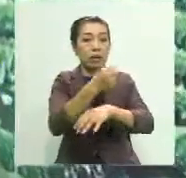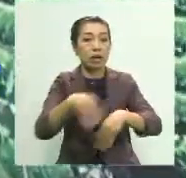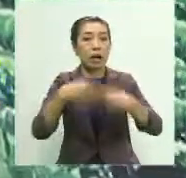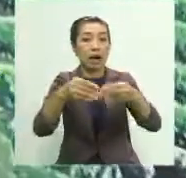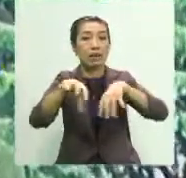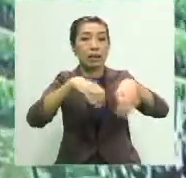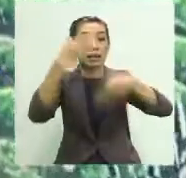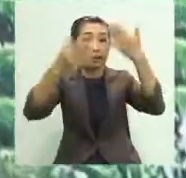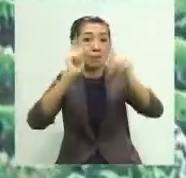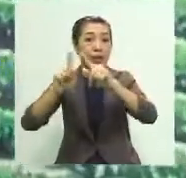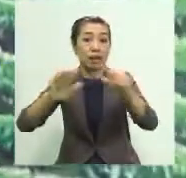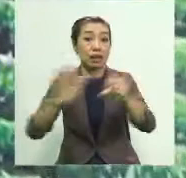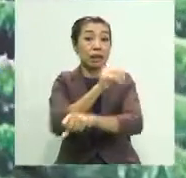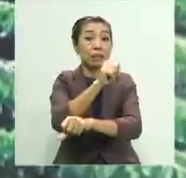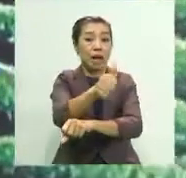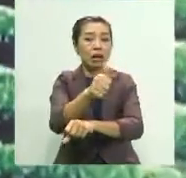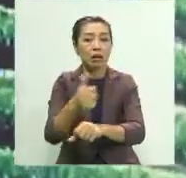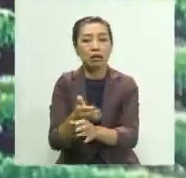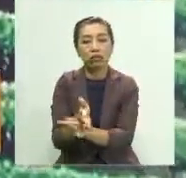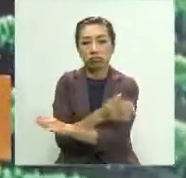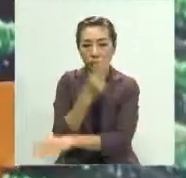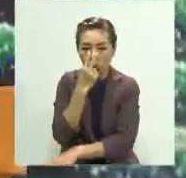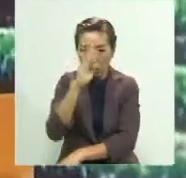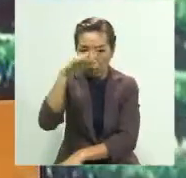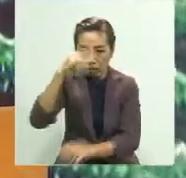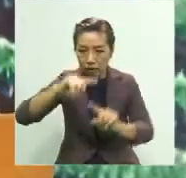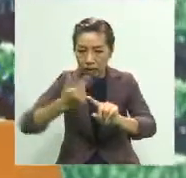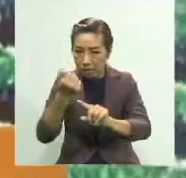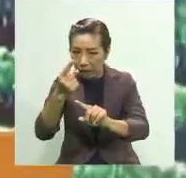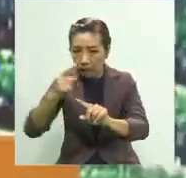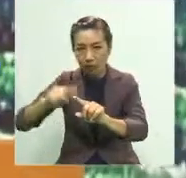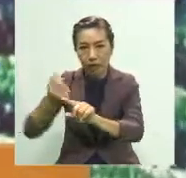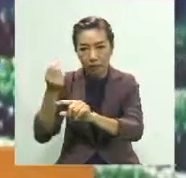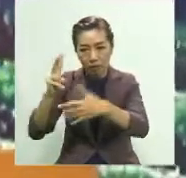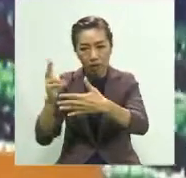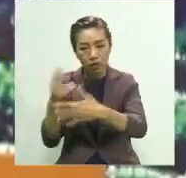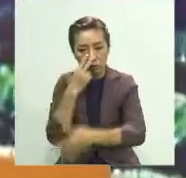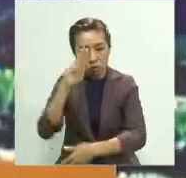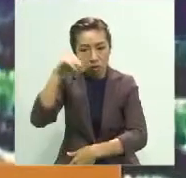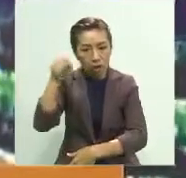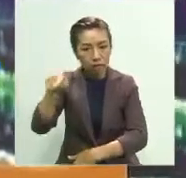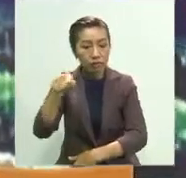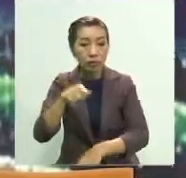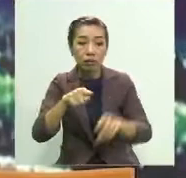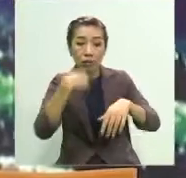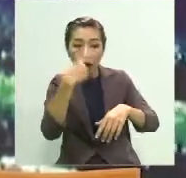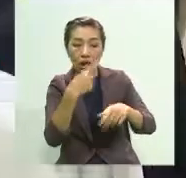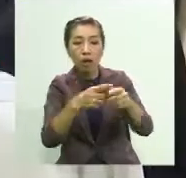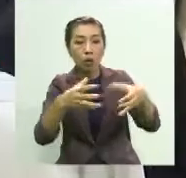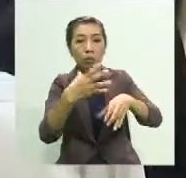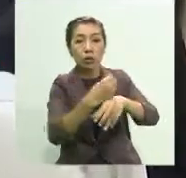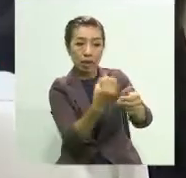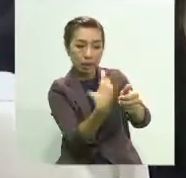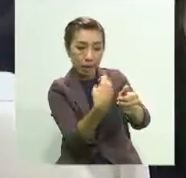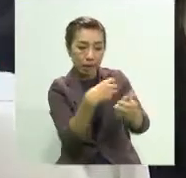าจะดูเวลาที่เหมาะสมนะครับในช่วงเดือนพฤศจิกายนและเดือนธันวาคมรัฐบาลพร้อมรับฟังข้อเสนอของพรรค